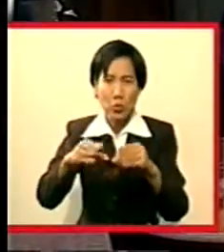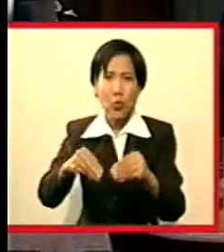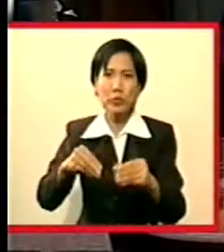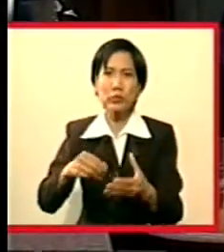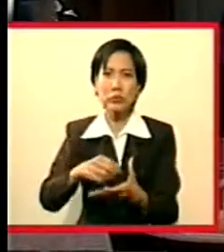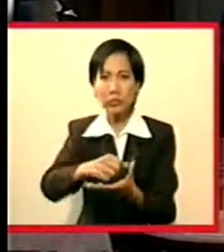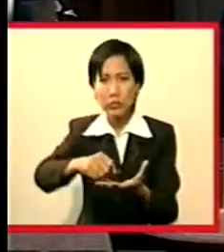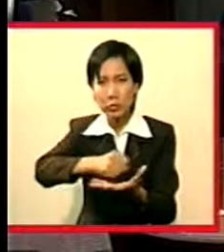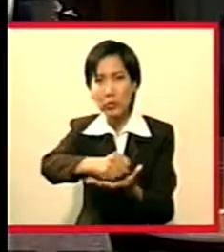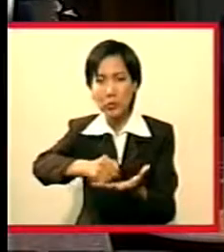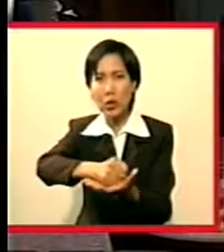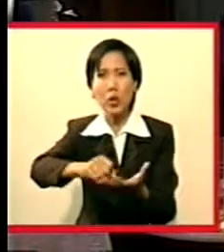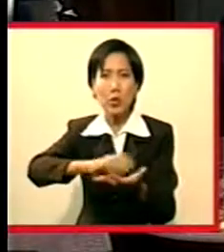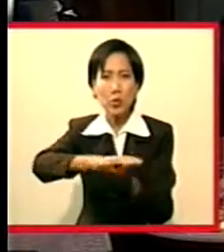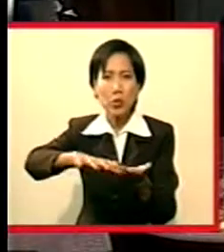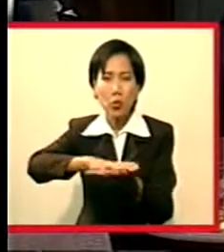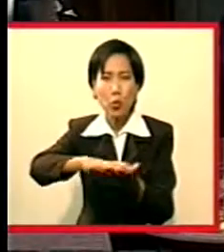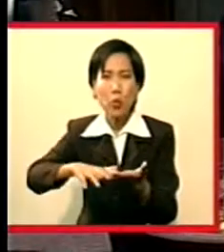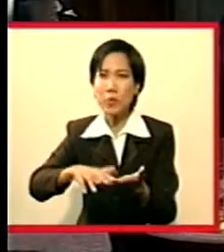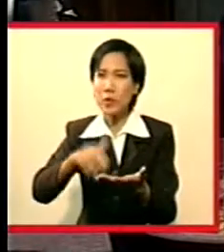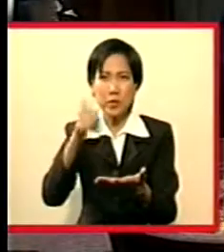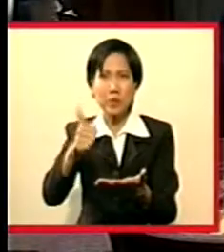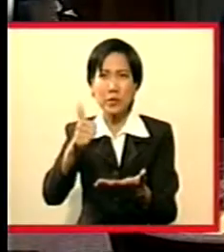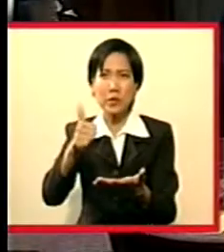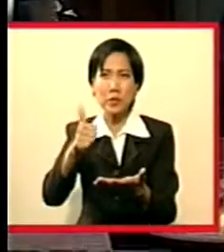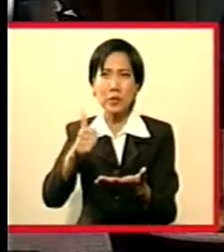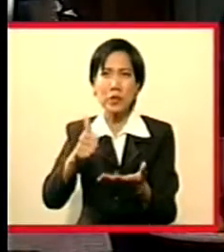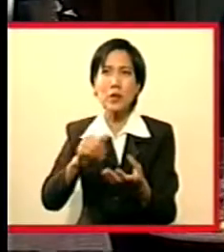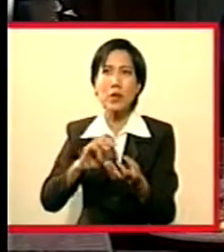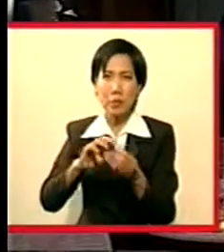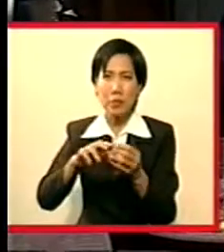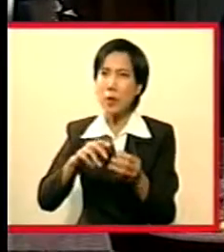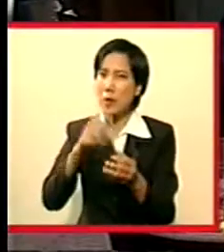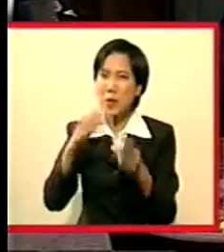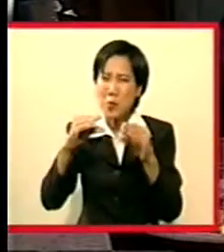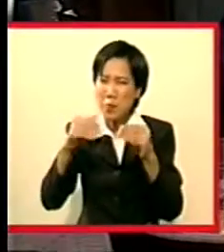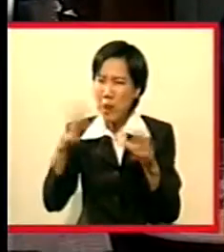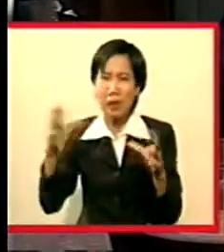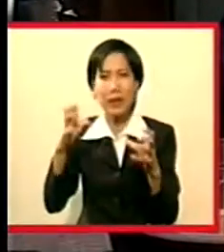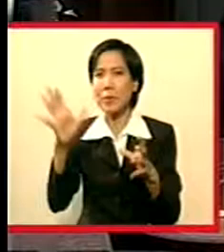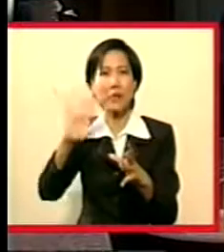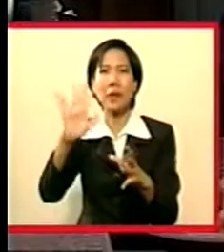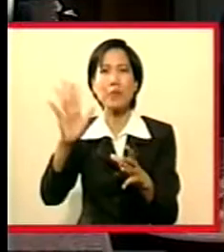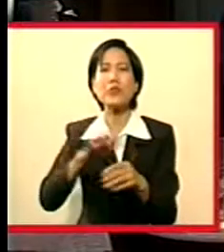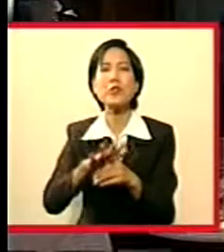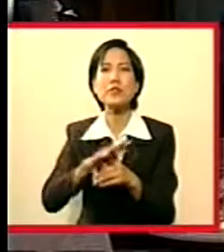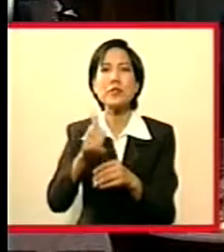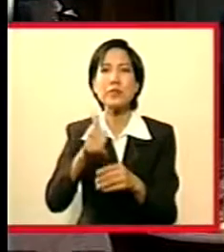และส่วนผสมต้องให้เข้ากันและได้ที่ไม่เหลวเกินไปหรือแข็งเกินไปค่ะ